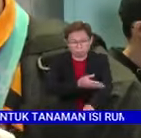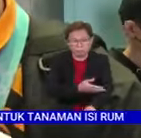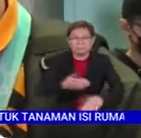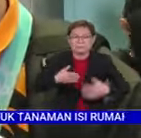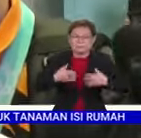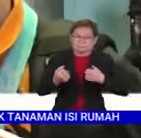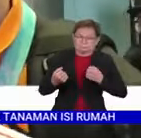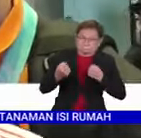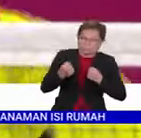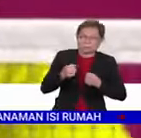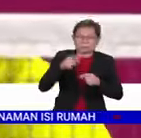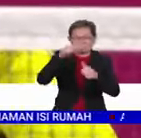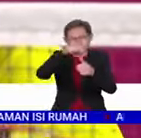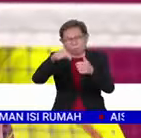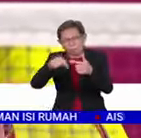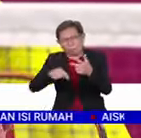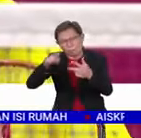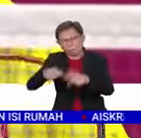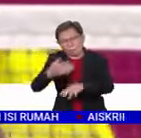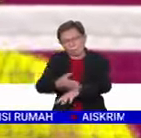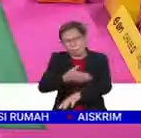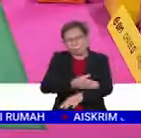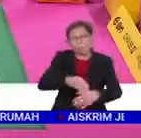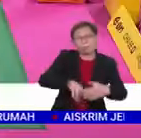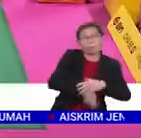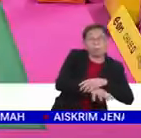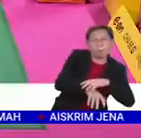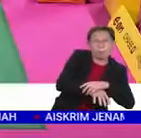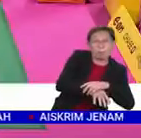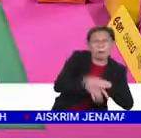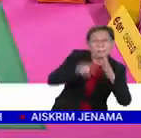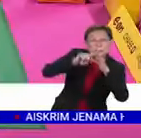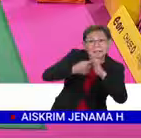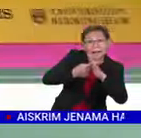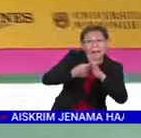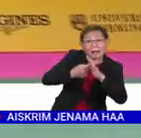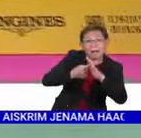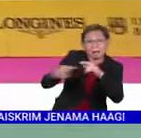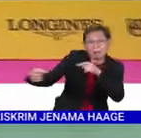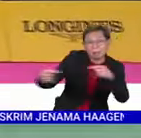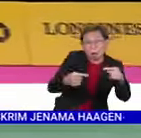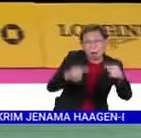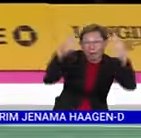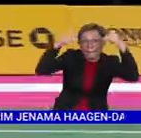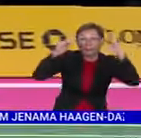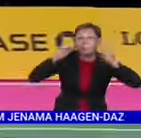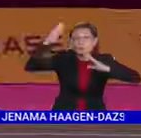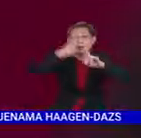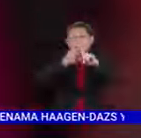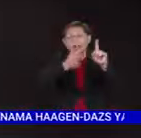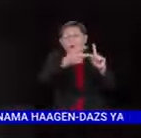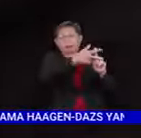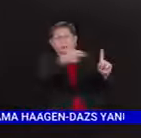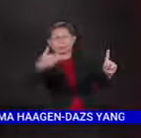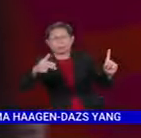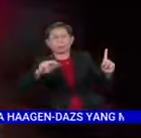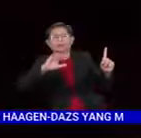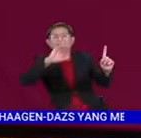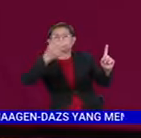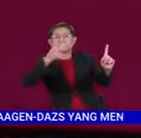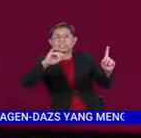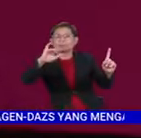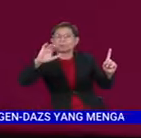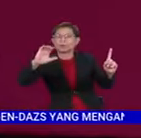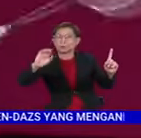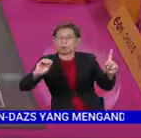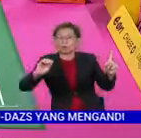a lot of things I still need to improve. Berdasarkan undian, Ji-yong akan membuka tirai kempen bertemu juara Masters Malaysia dari Indonesia, Chico Aura